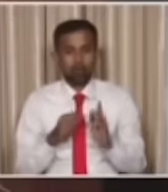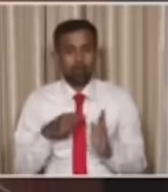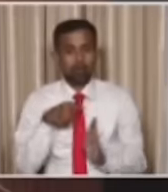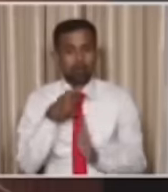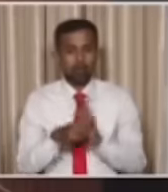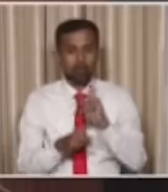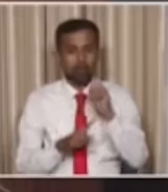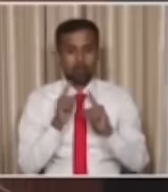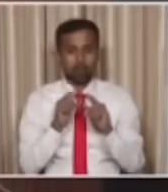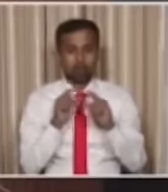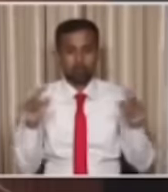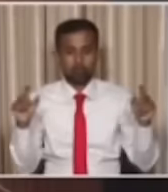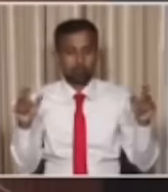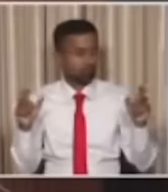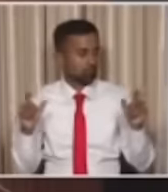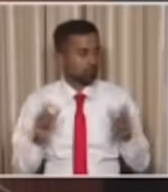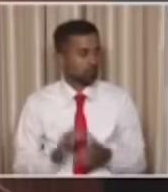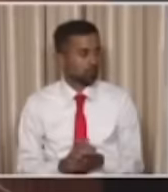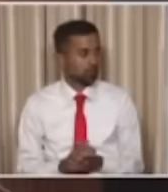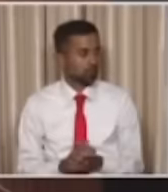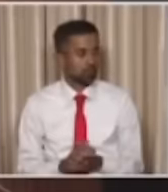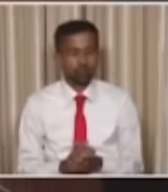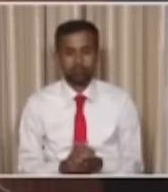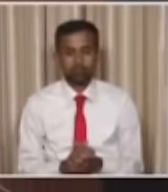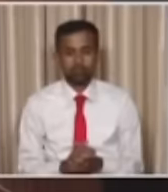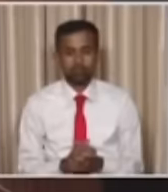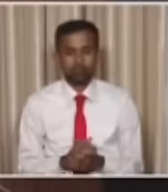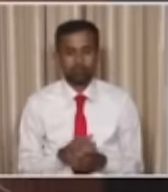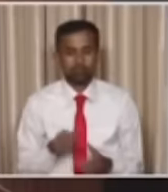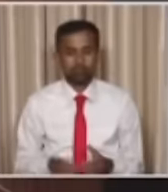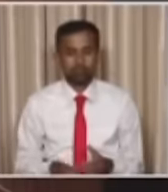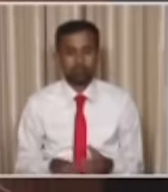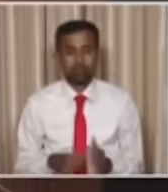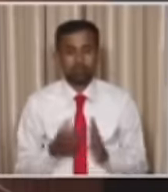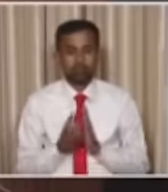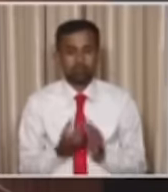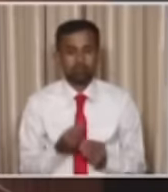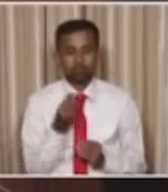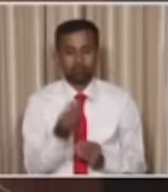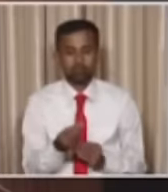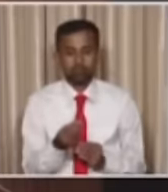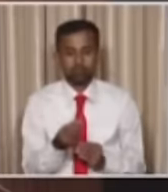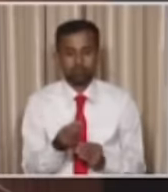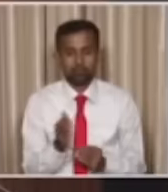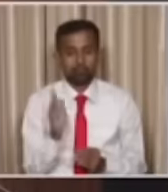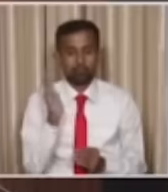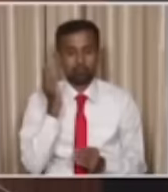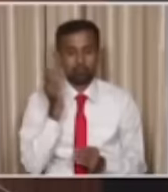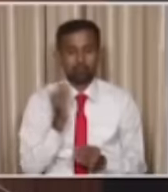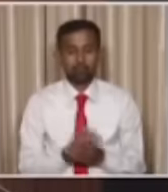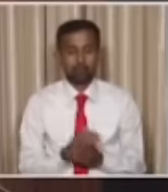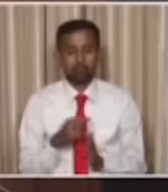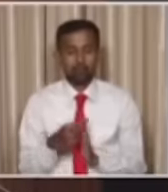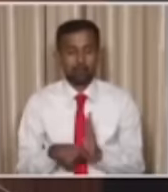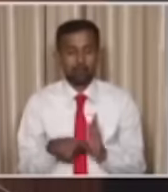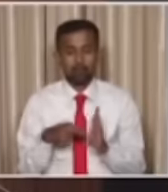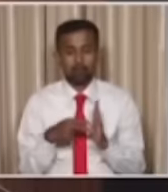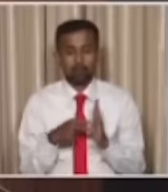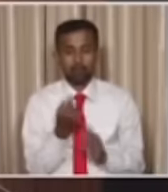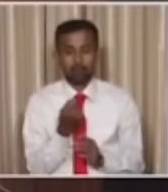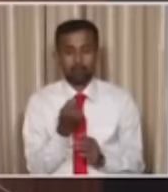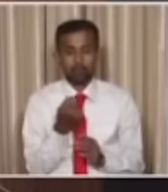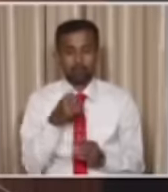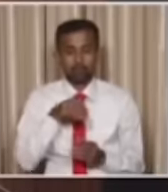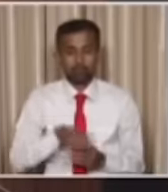කතා කරන මාතෘකාවක් ගැන කතා කරන්න වෙලාව ලැබීම සම්බන්ධ ස්තුතිය ගෞරවය පුද කරමින් විශේෂයෙන්ම මේ රටේ මේ ආර්ථිකය තුළ මේ